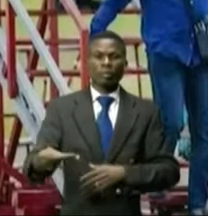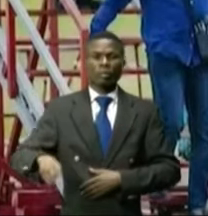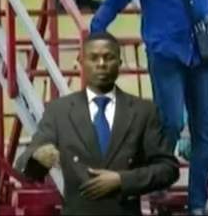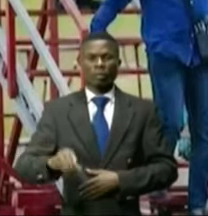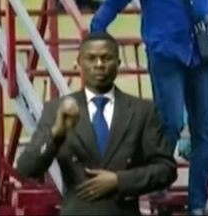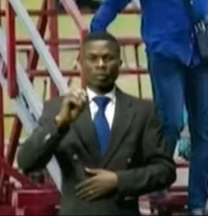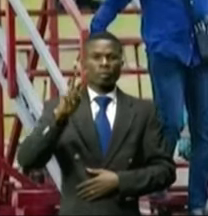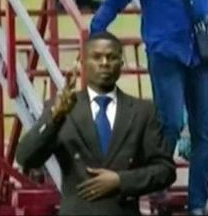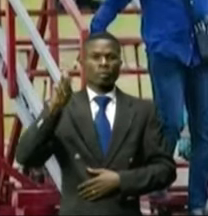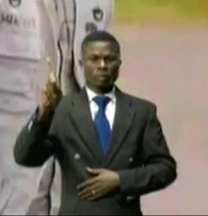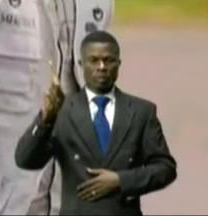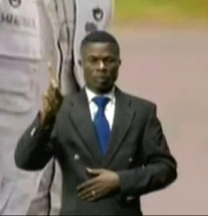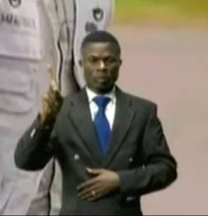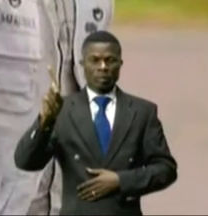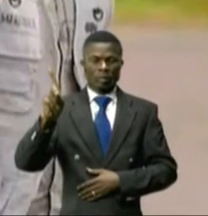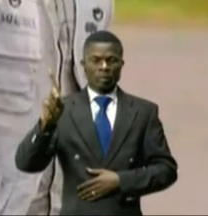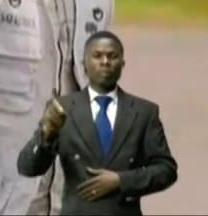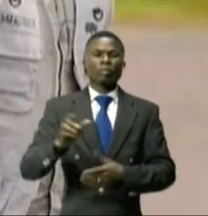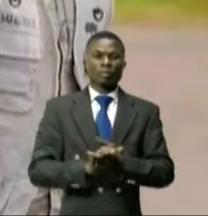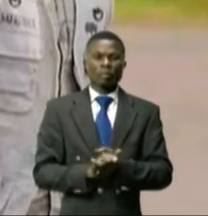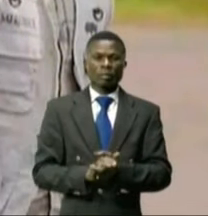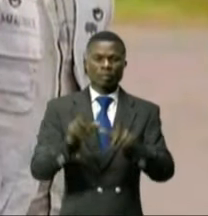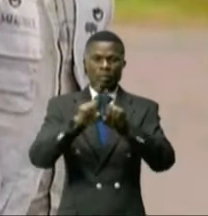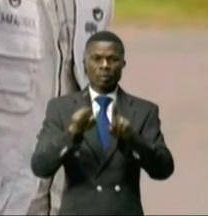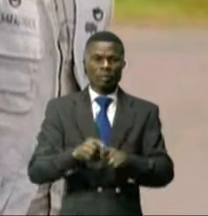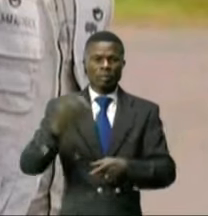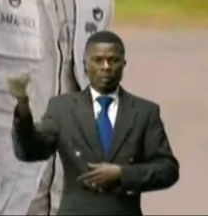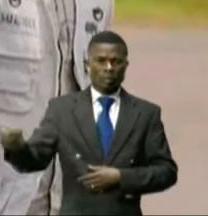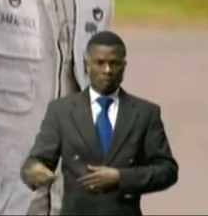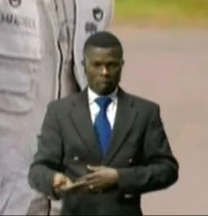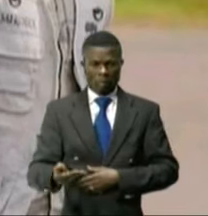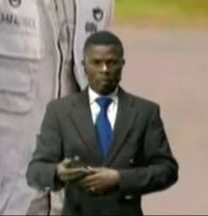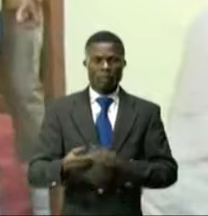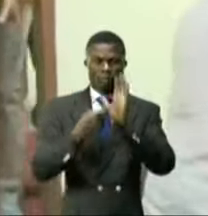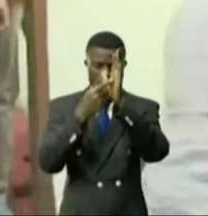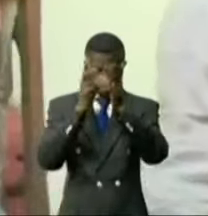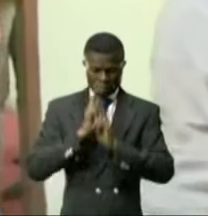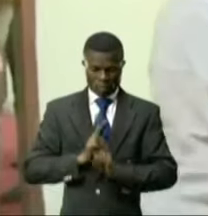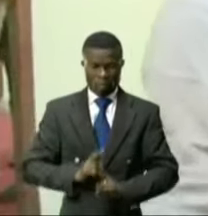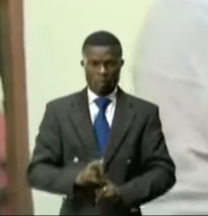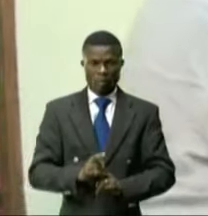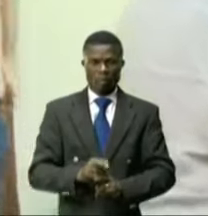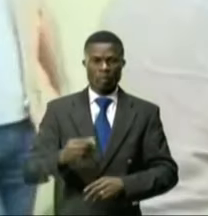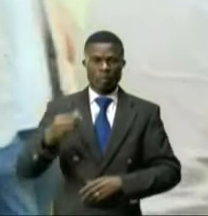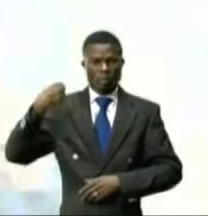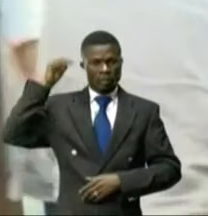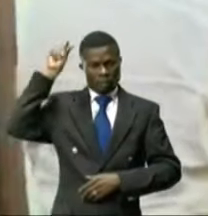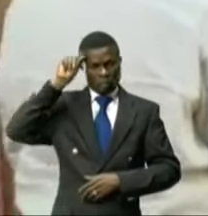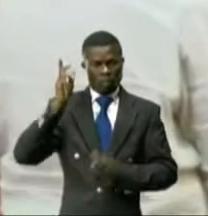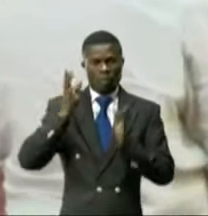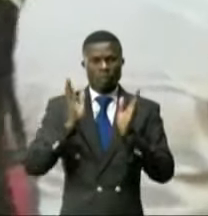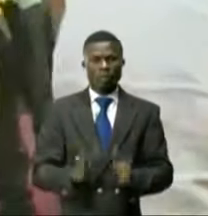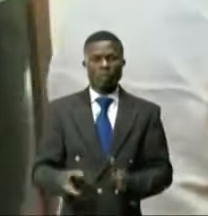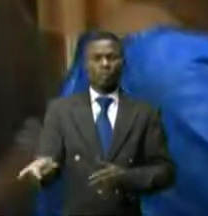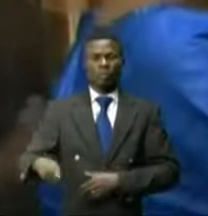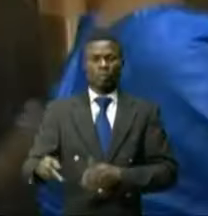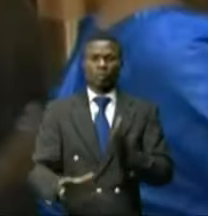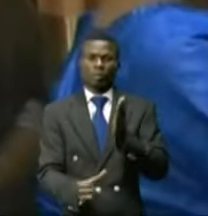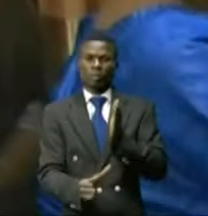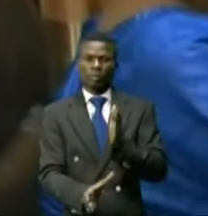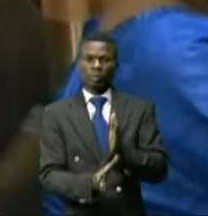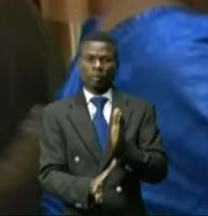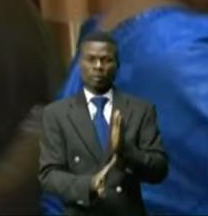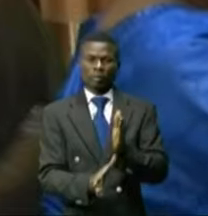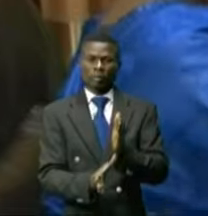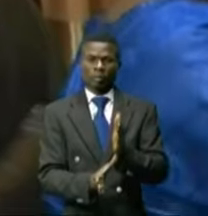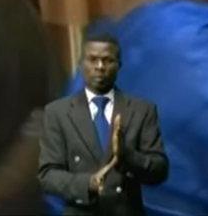Kasaï Oriental, ingénieur Trésor Kachala, et l'audience de civilité lui accordée par la gouverneure de province Aïd Kasaï Oriental,